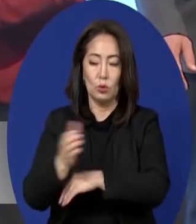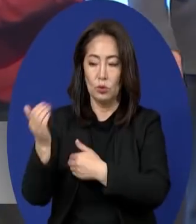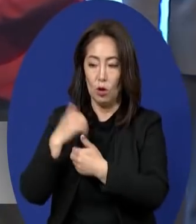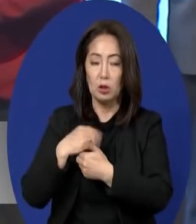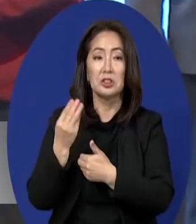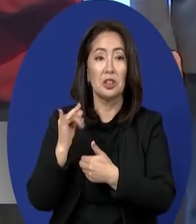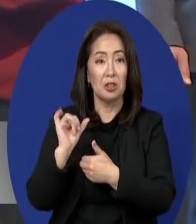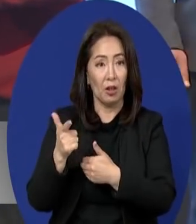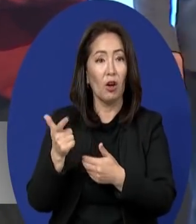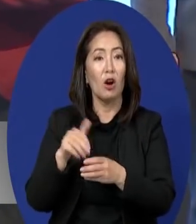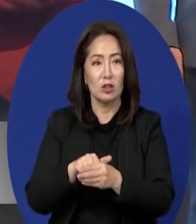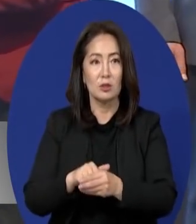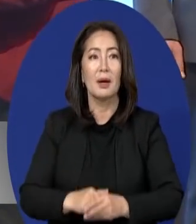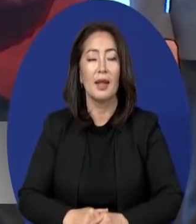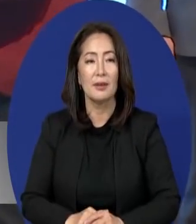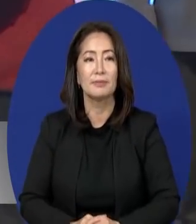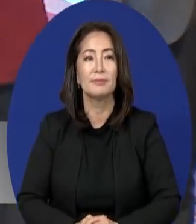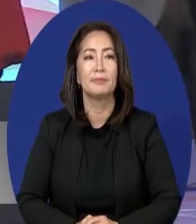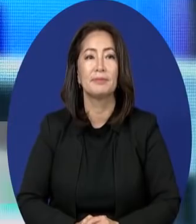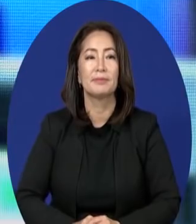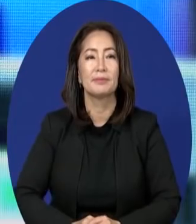игнэнд багтсан байна.